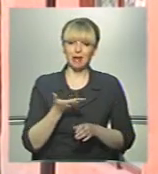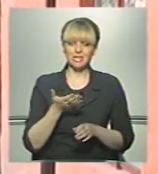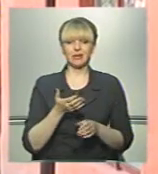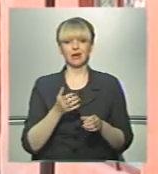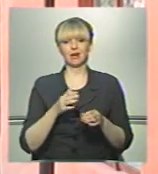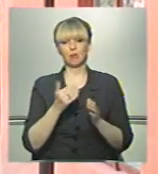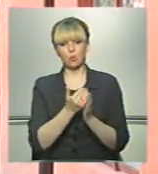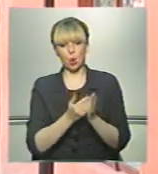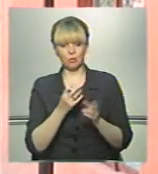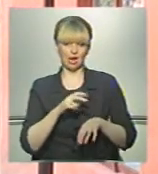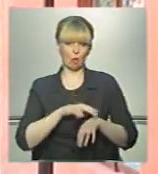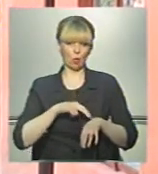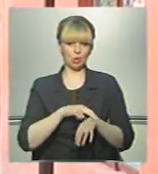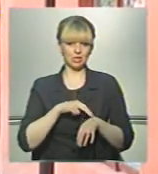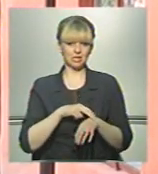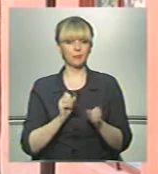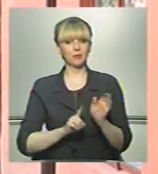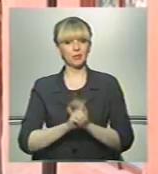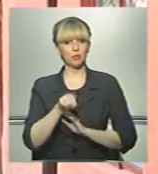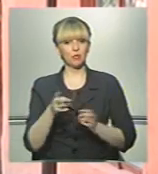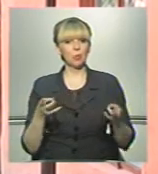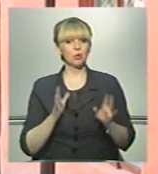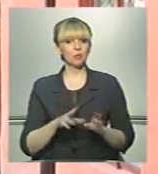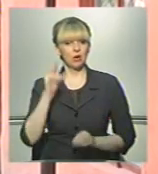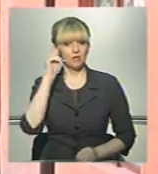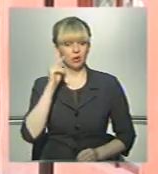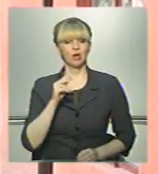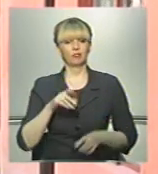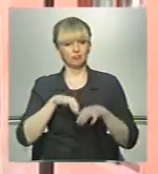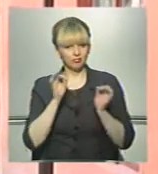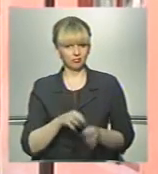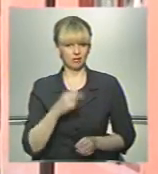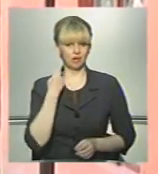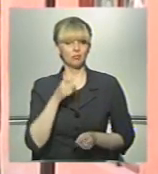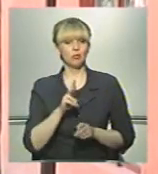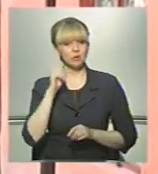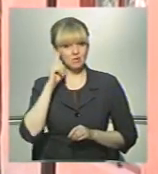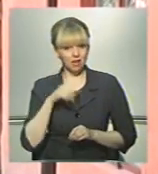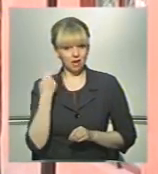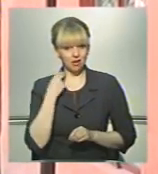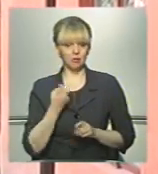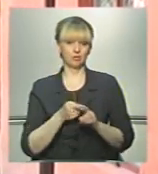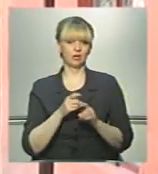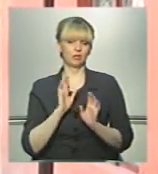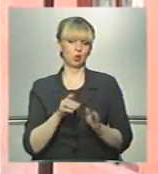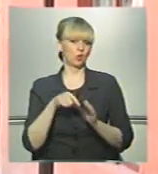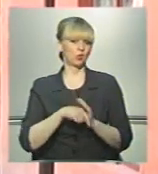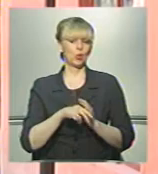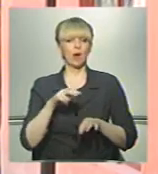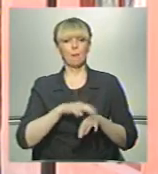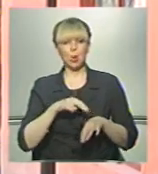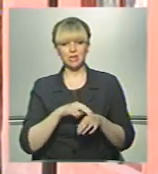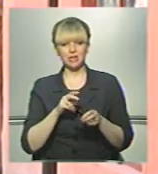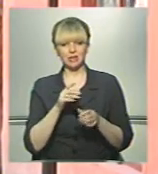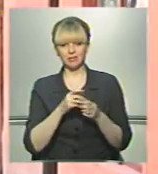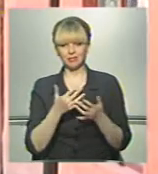спеціальна програма вже для поліцейських. Але спочатку їм потрібно буде вивчити ази англійської. Для тих, хто знає англійську вже добре, це буде суто поліцейська